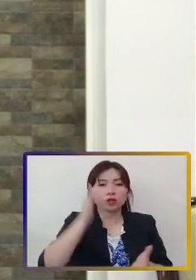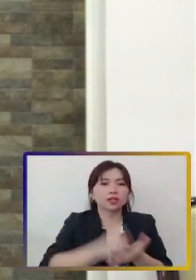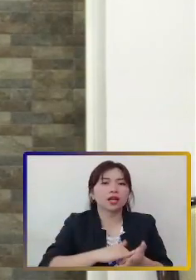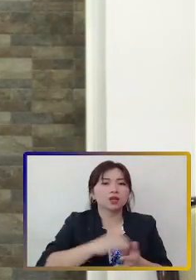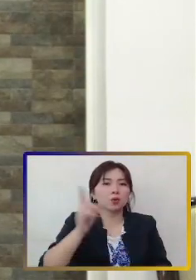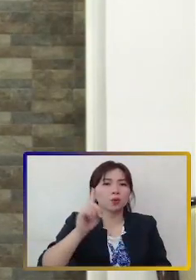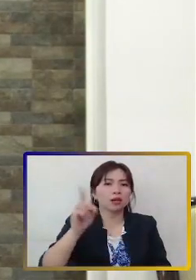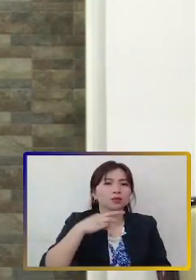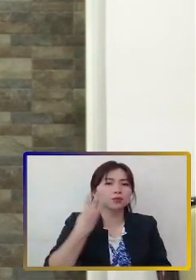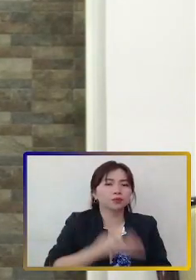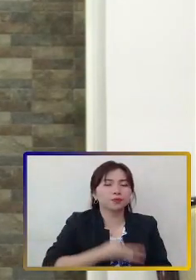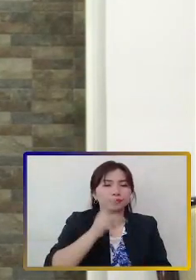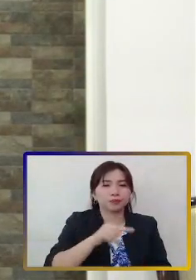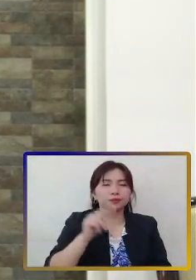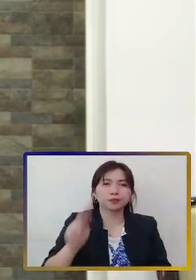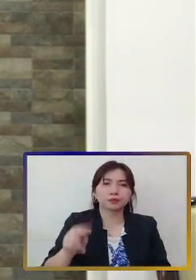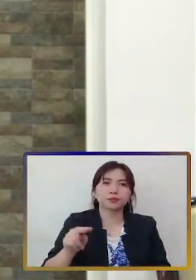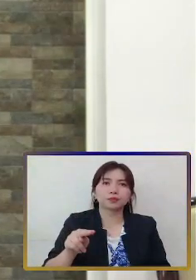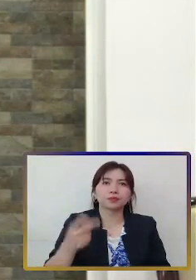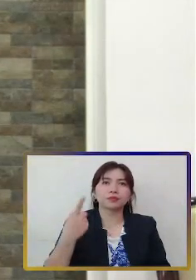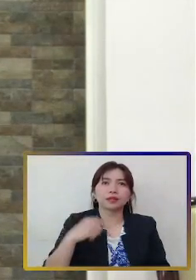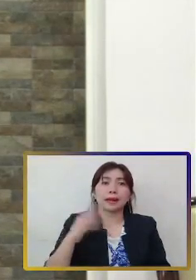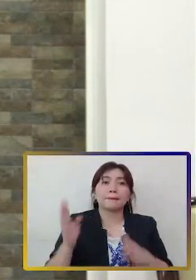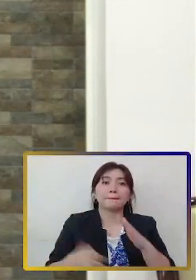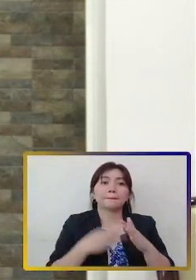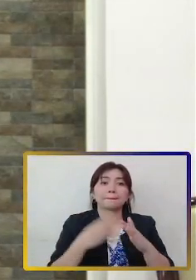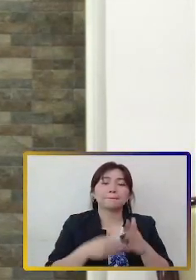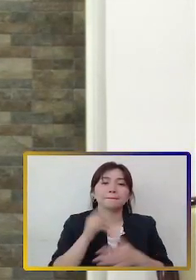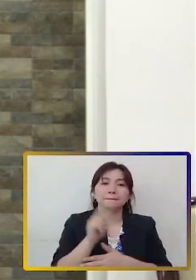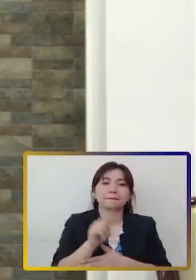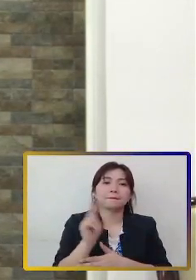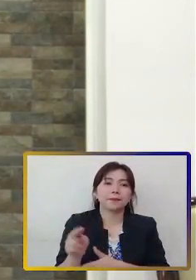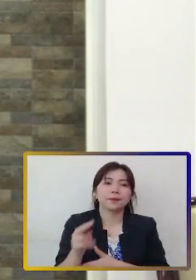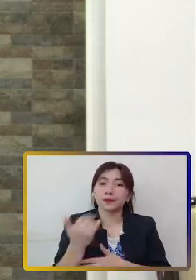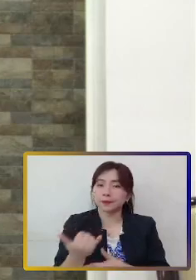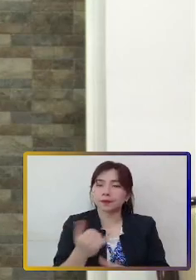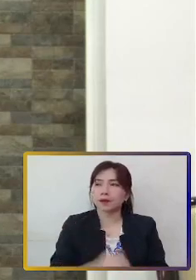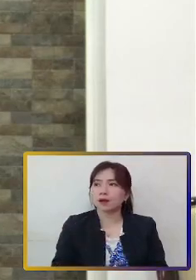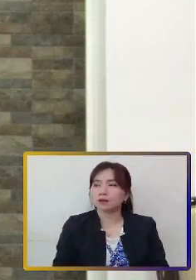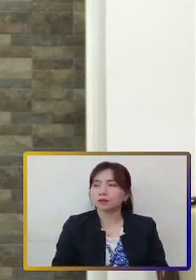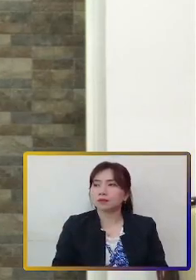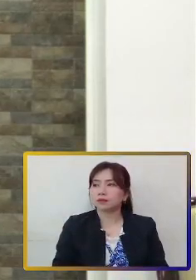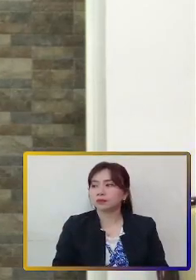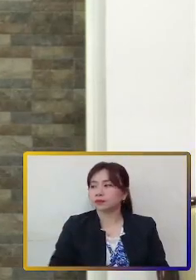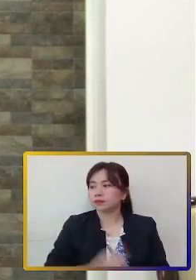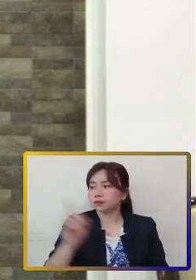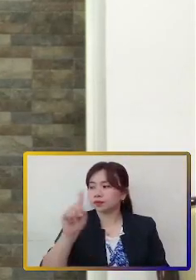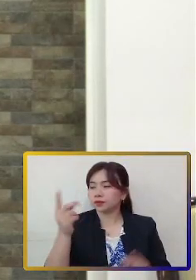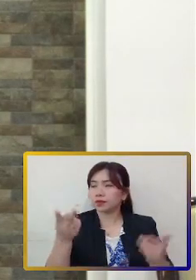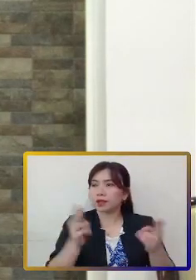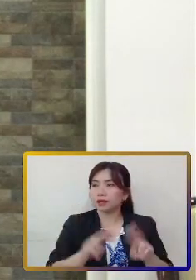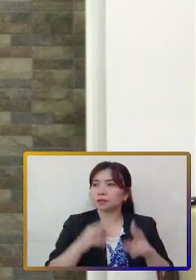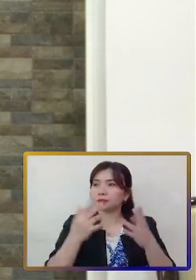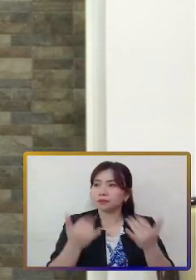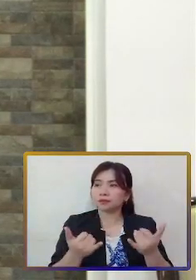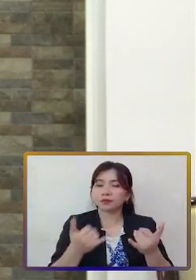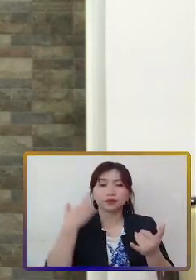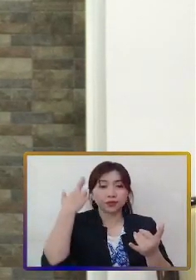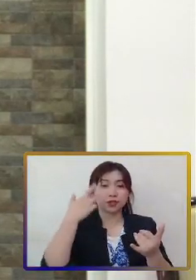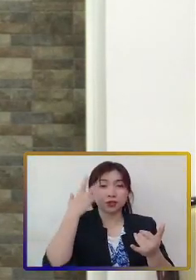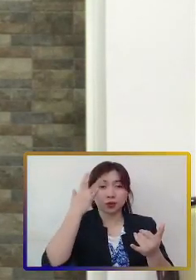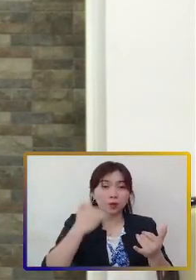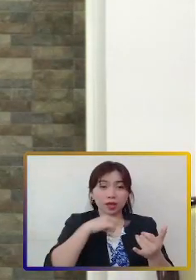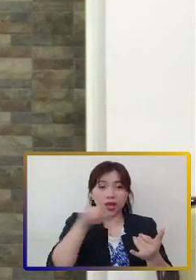things Ano iyon the basic needs pero mga kapatid Tingan niyo po nangyayari kaya nawawalan tayo ng